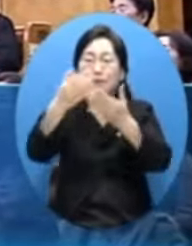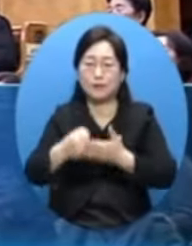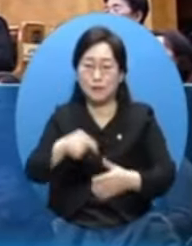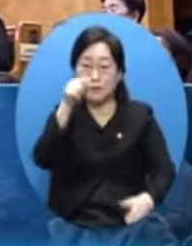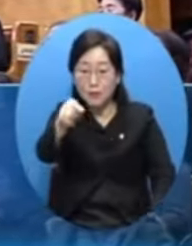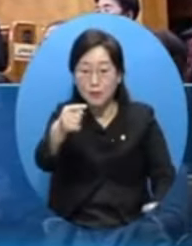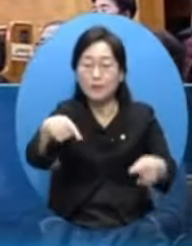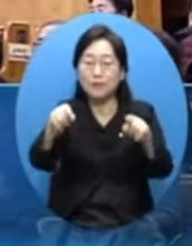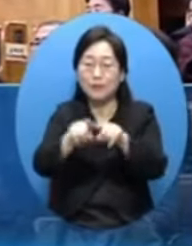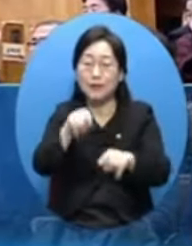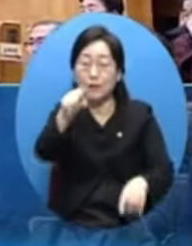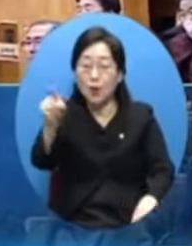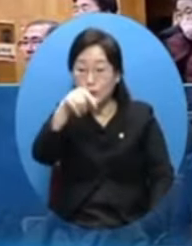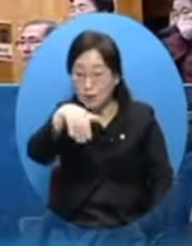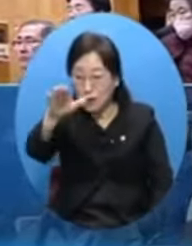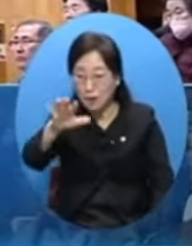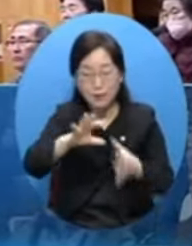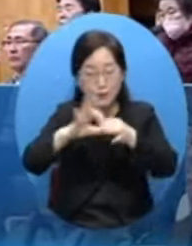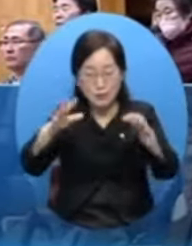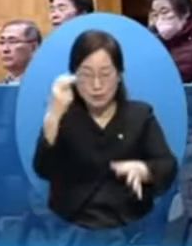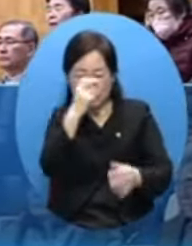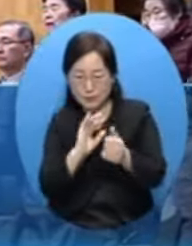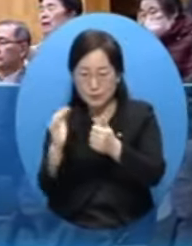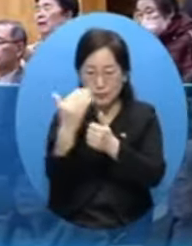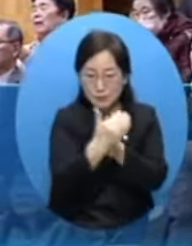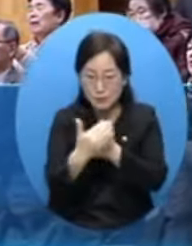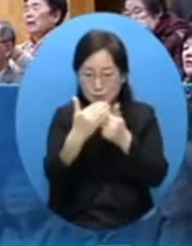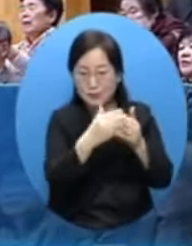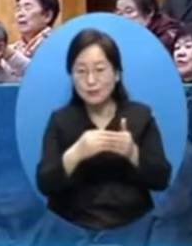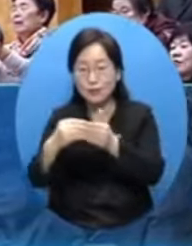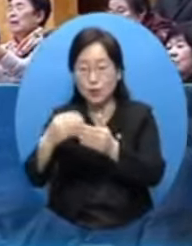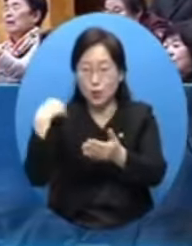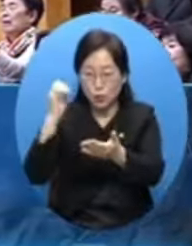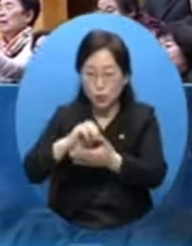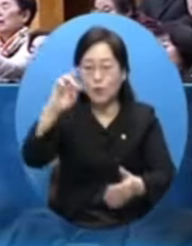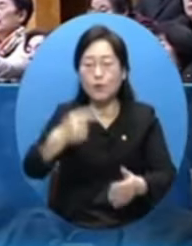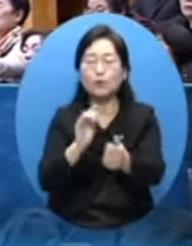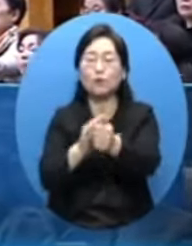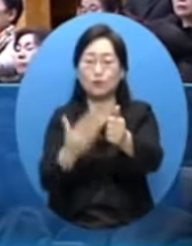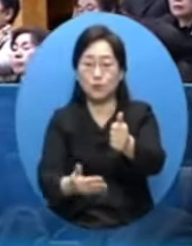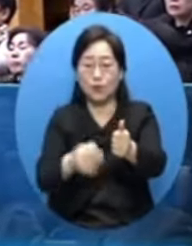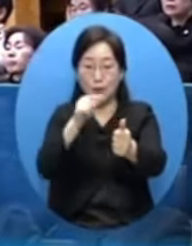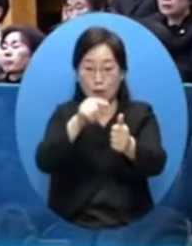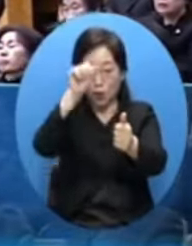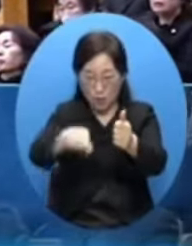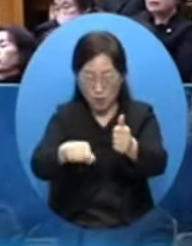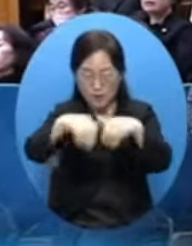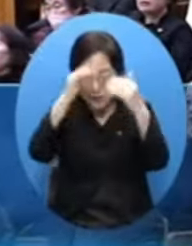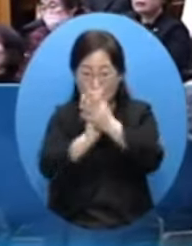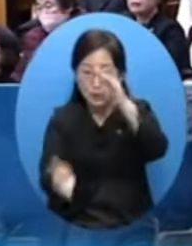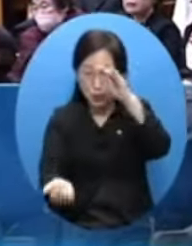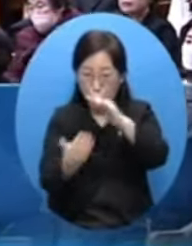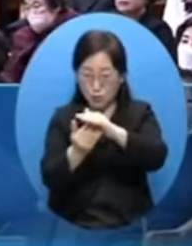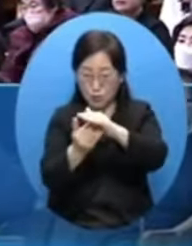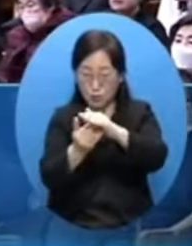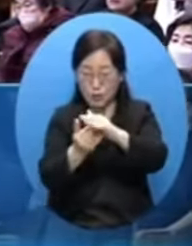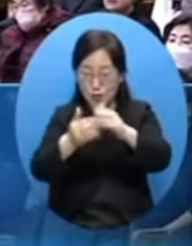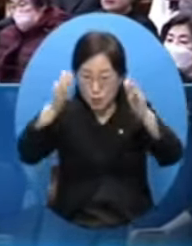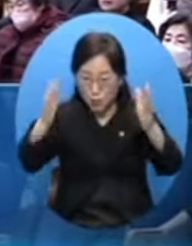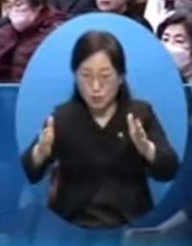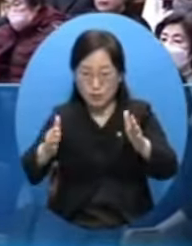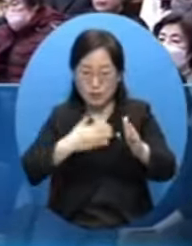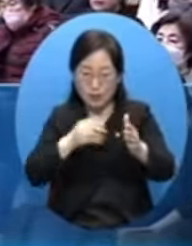너와 함께 있어 내가 어디로 가든지 너를 지키며 너를 이끌어이 땅으로 돌아오게 할지라 내가 내게 허락한 것을 다 이루기까지 너를